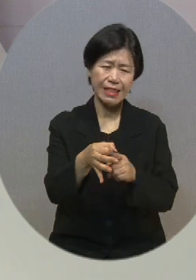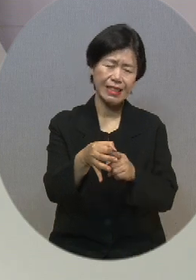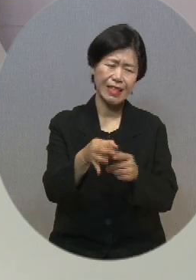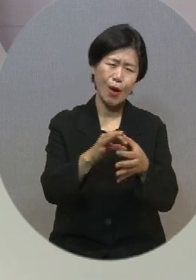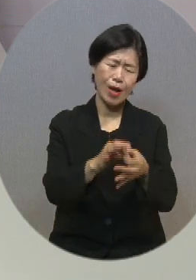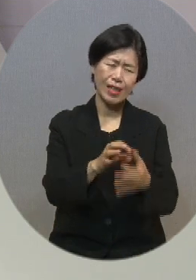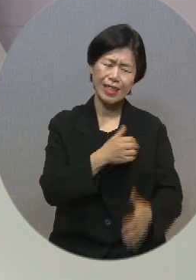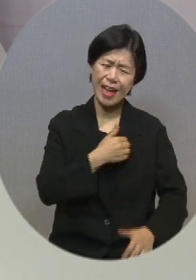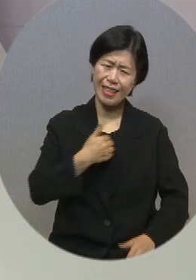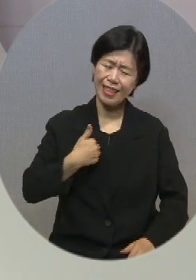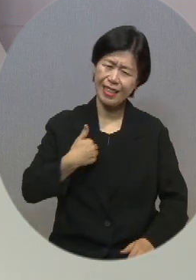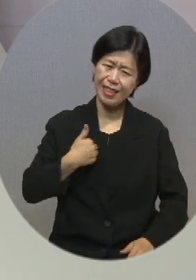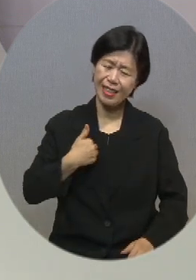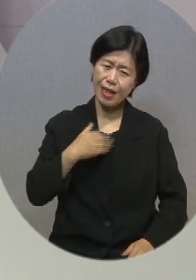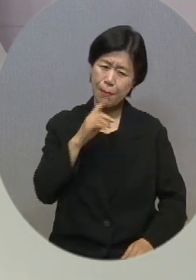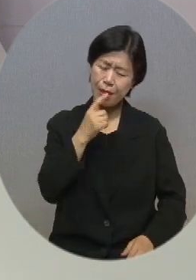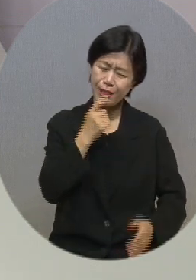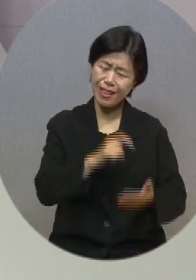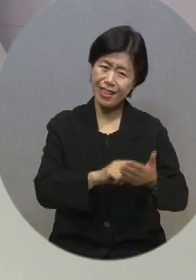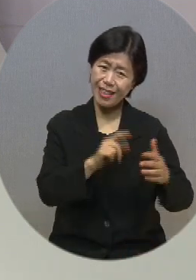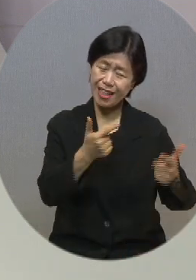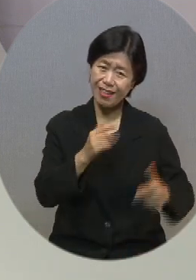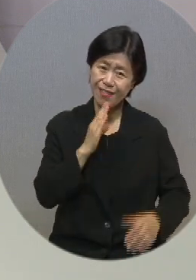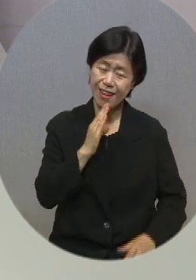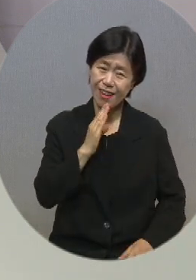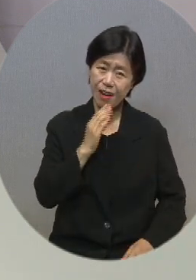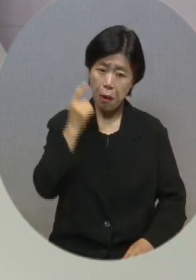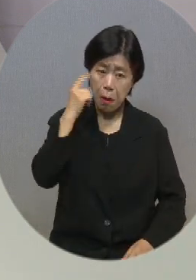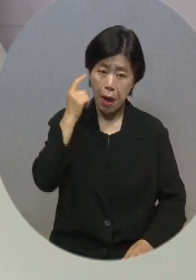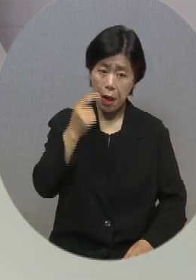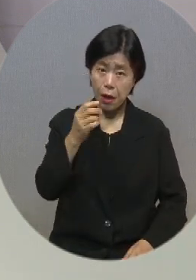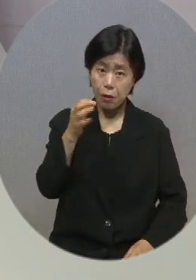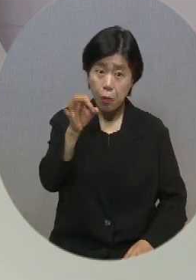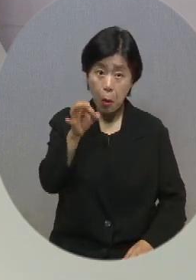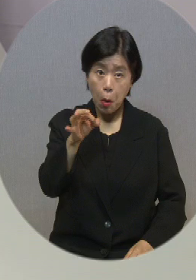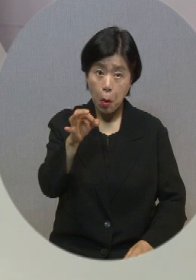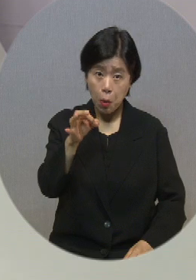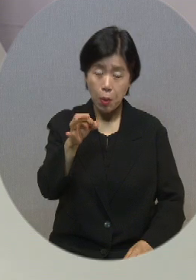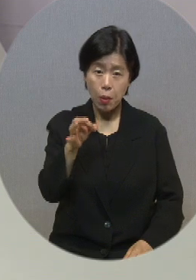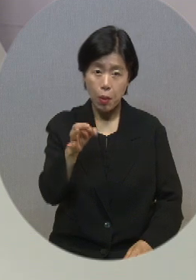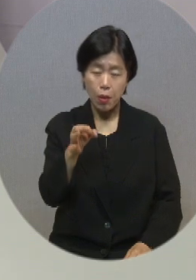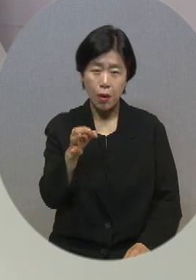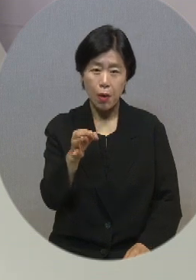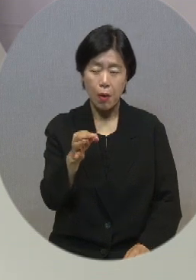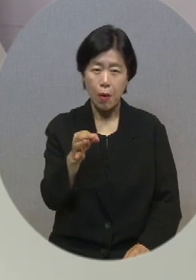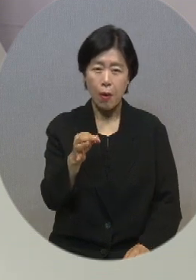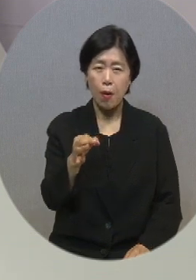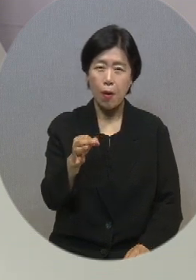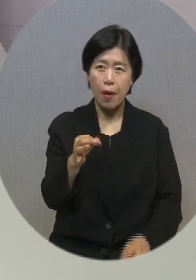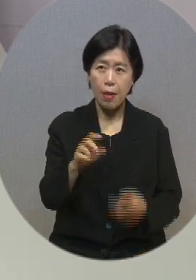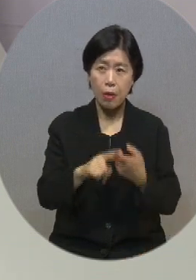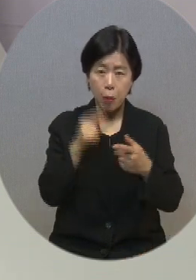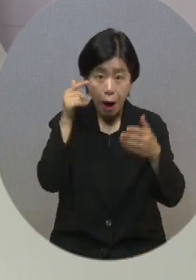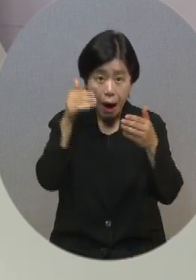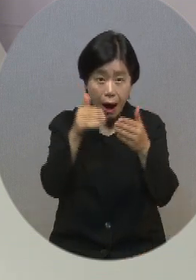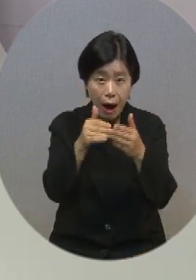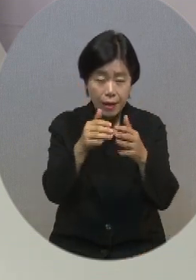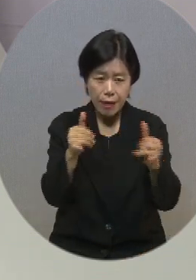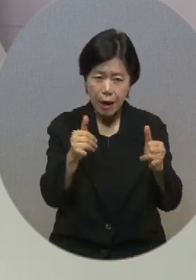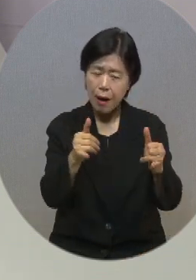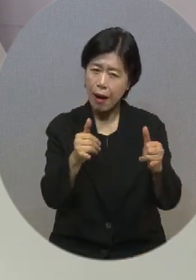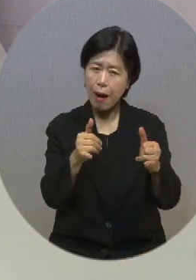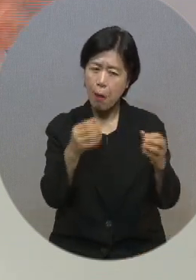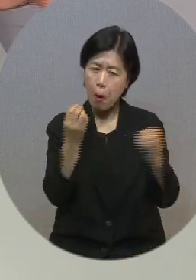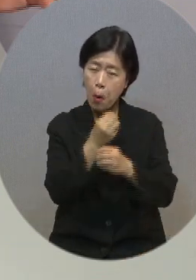못해. 왜냐하면 그렇게 하면 혹시 돈만 하는 사람처럼 보일까 봐. 아, 그럴까요? 그냥 차라리 그거보다는 네. 상금 타시면